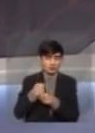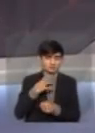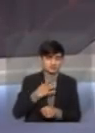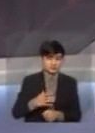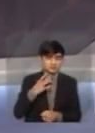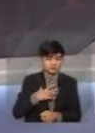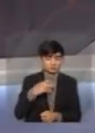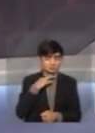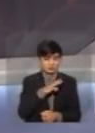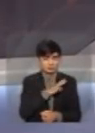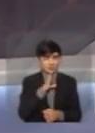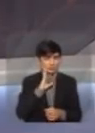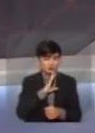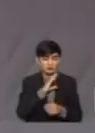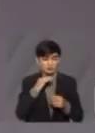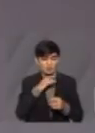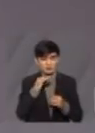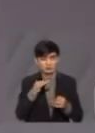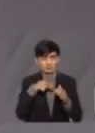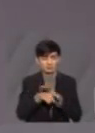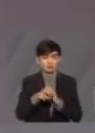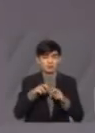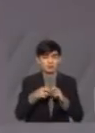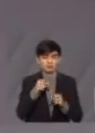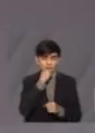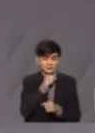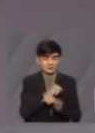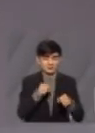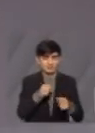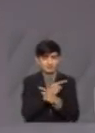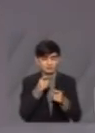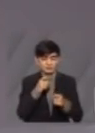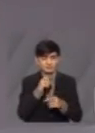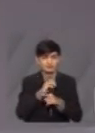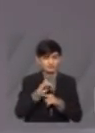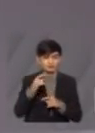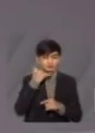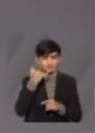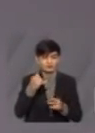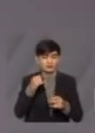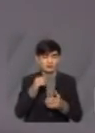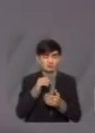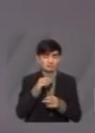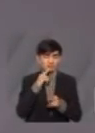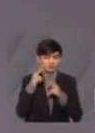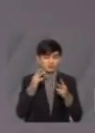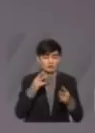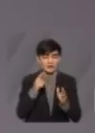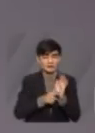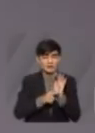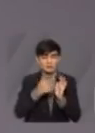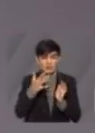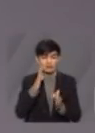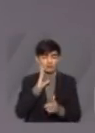шыдап жүргендер. Салдары әлгіндей. Немалчи қозғалысына түскен шағымдармен танысудың өзі қиямет. 75 жастағы